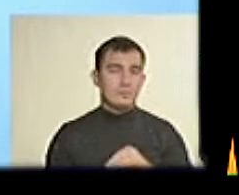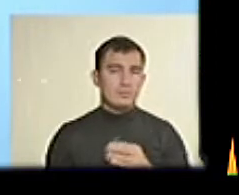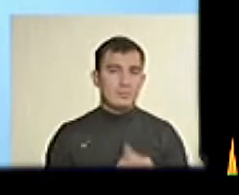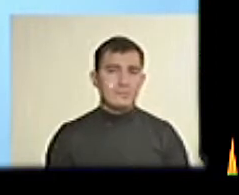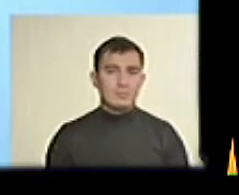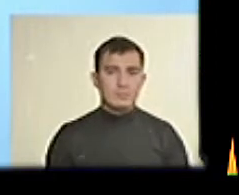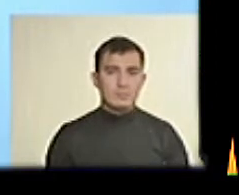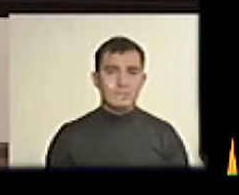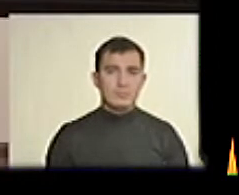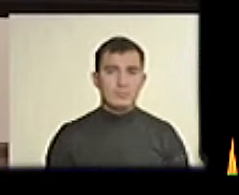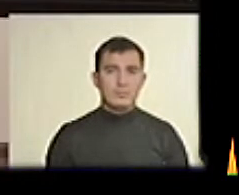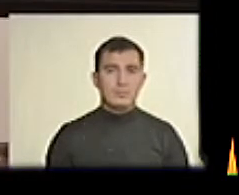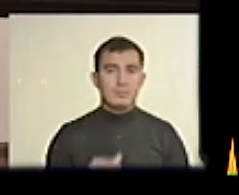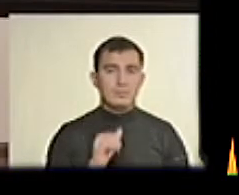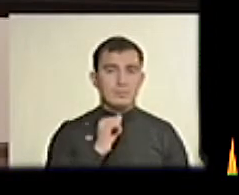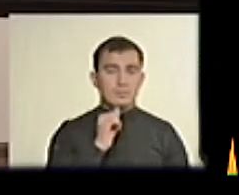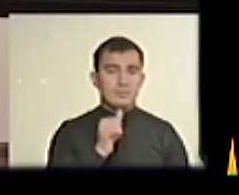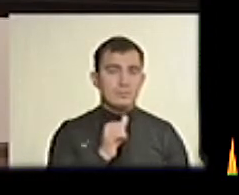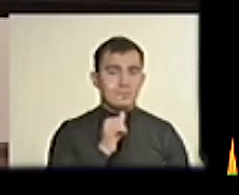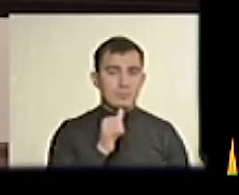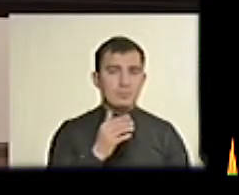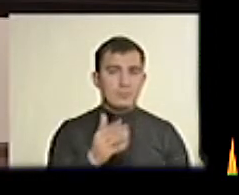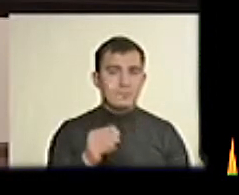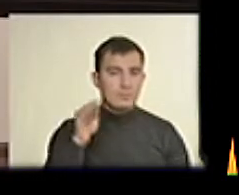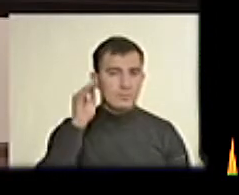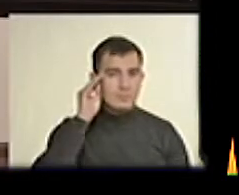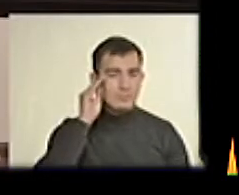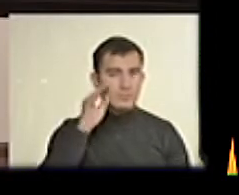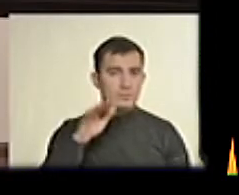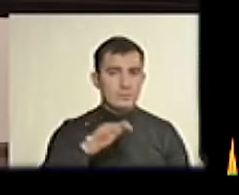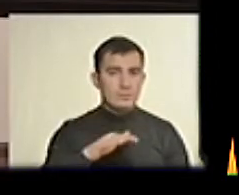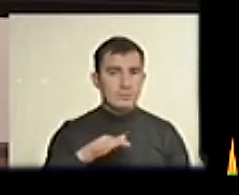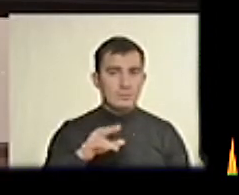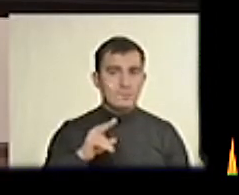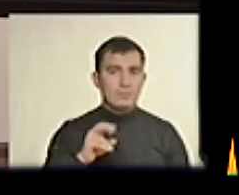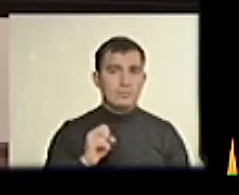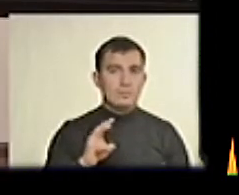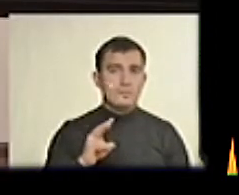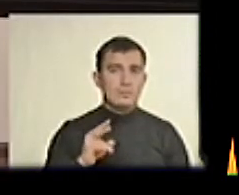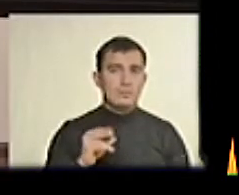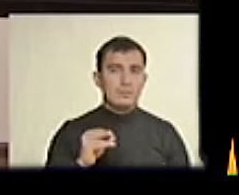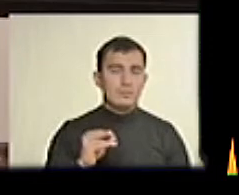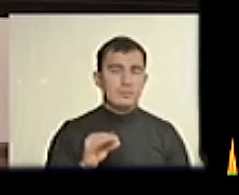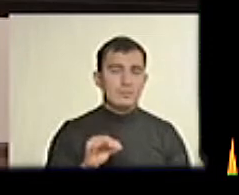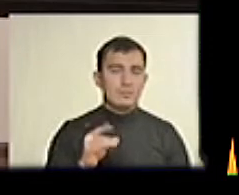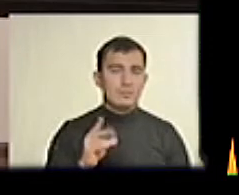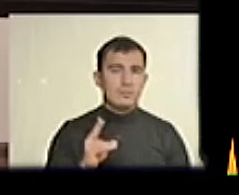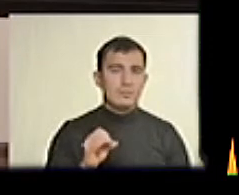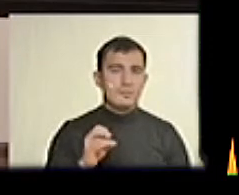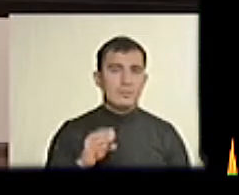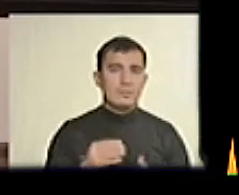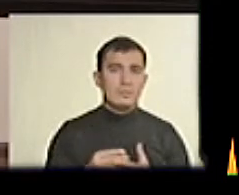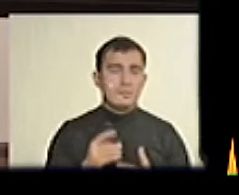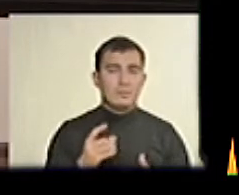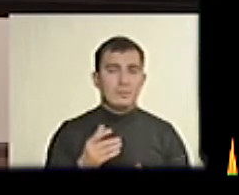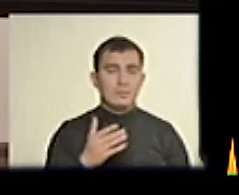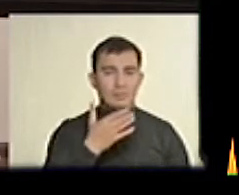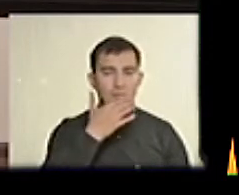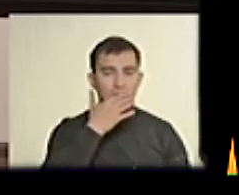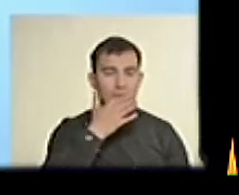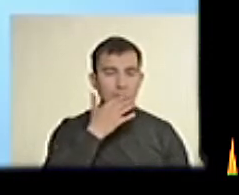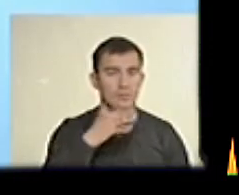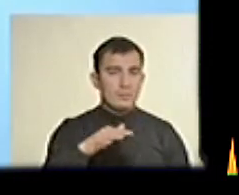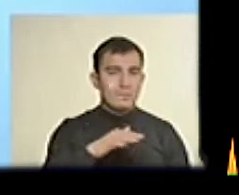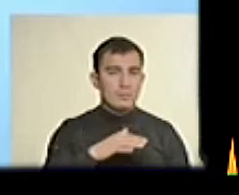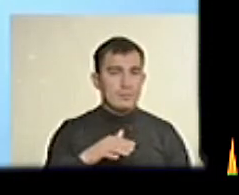olasiz. Bu yerda mana Qashqadaryo, Tojikistonning o'sha Panjkent, Hisor hududlari, Xo'jand, Afg'onistonning bir